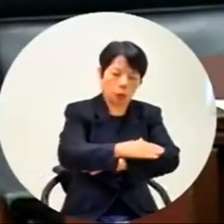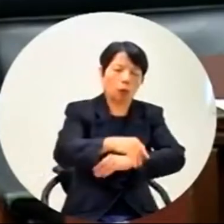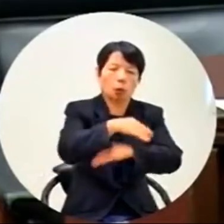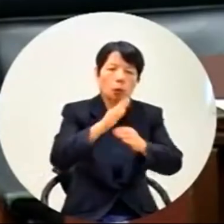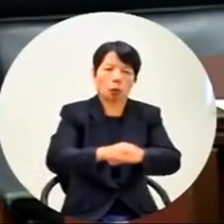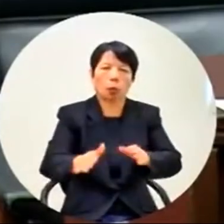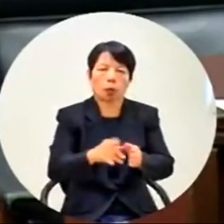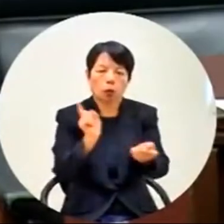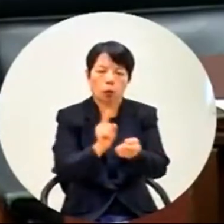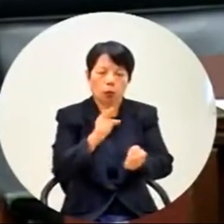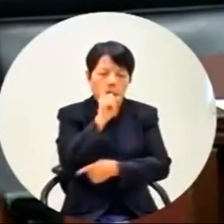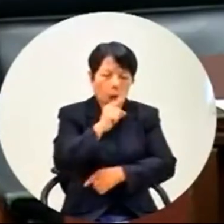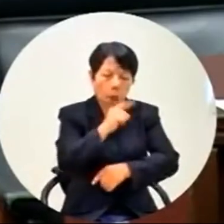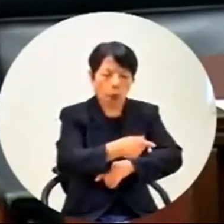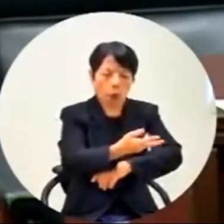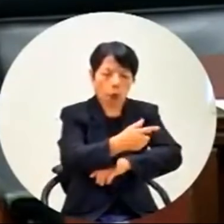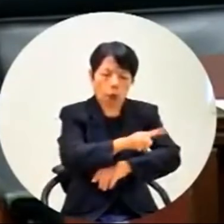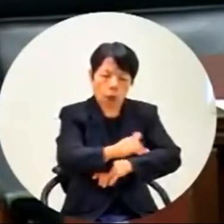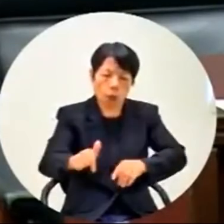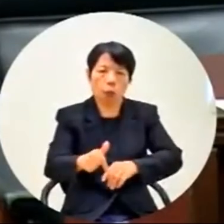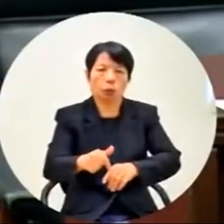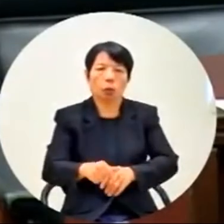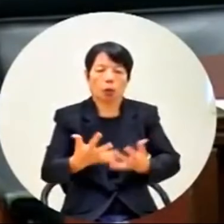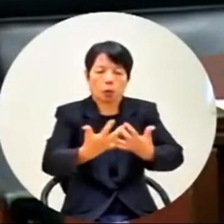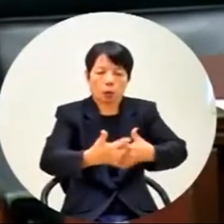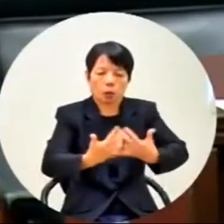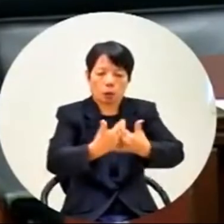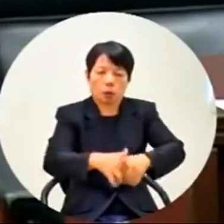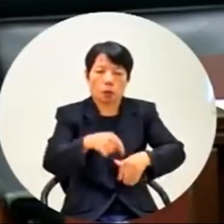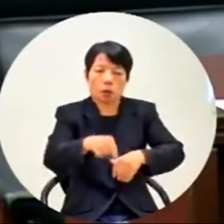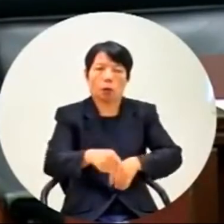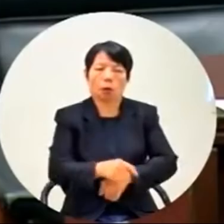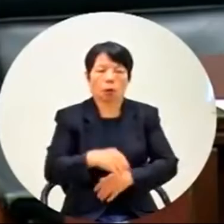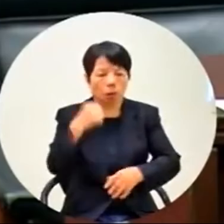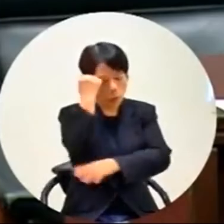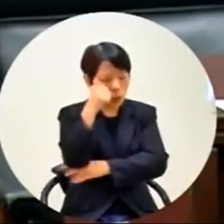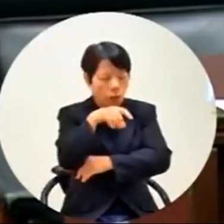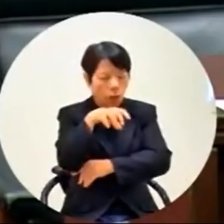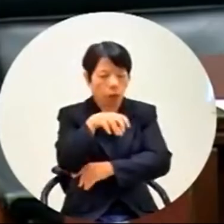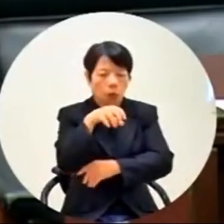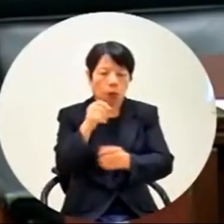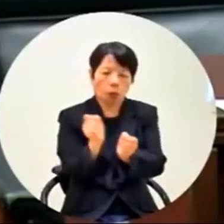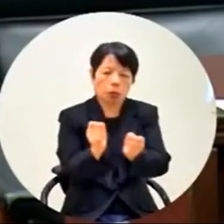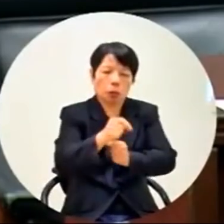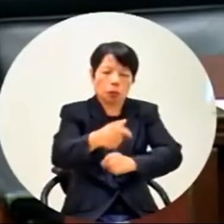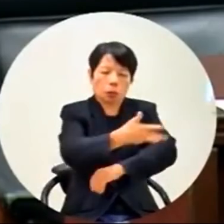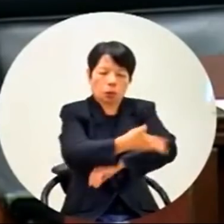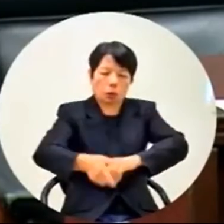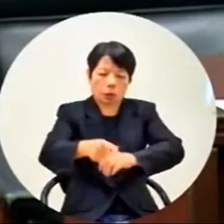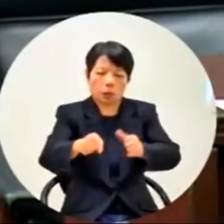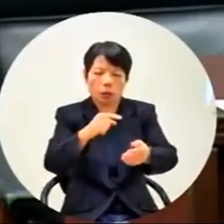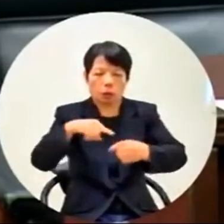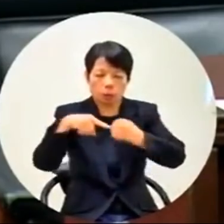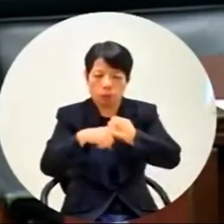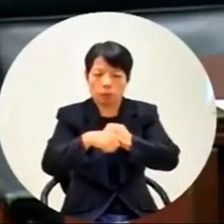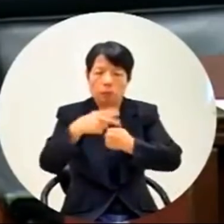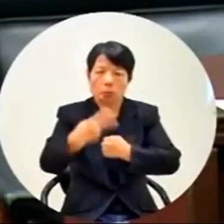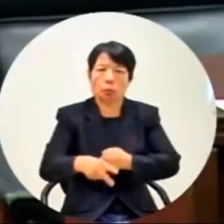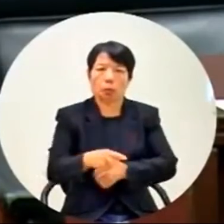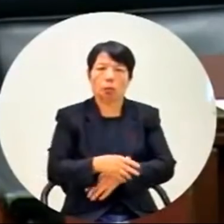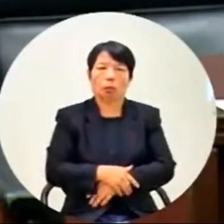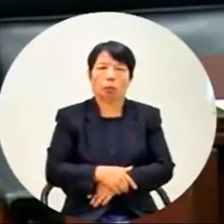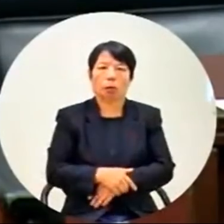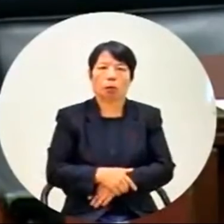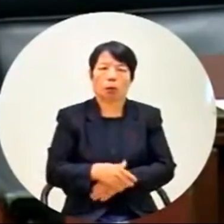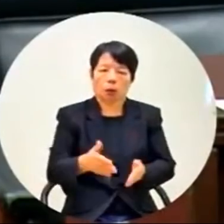污染物呢一直都卡在我们的正说住宅区的大排那边？这个应该要去研议一下，说我们是不是